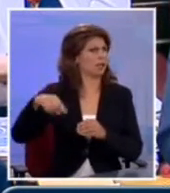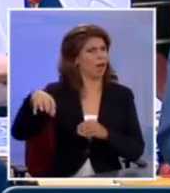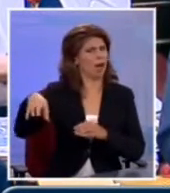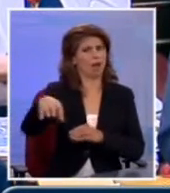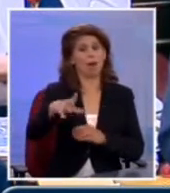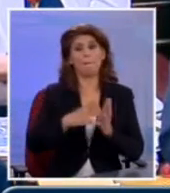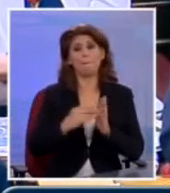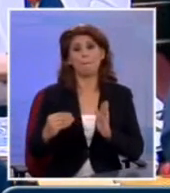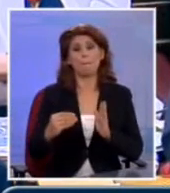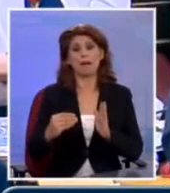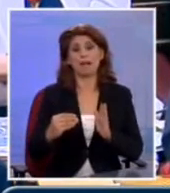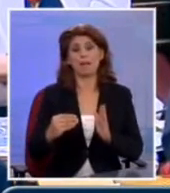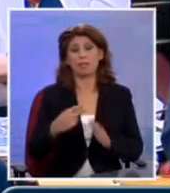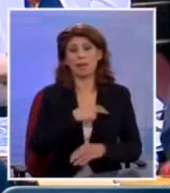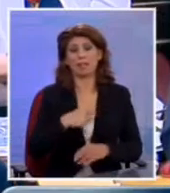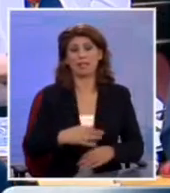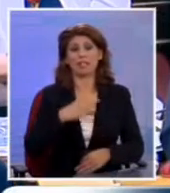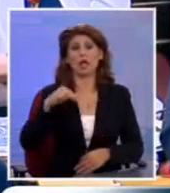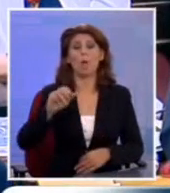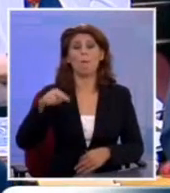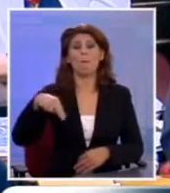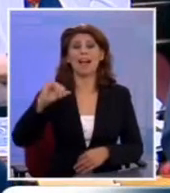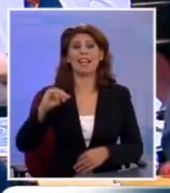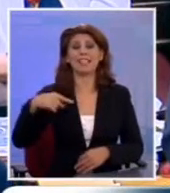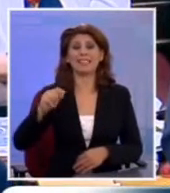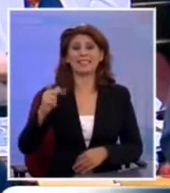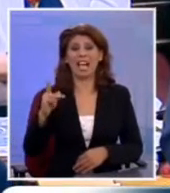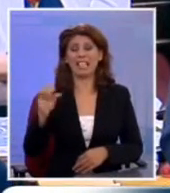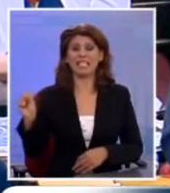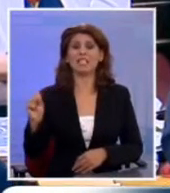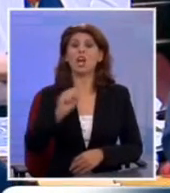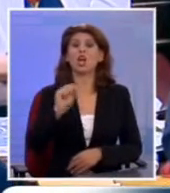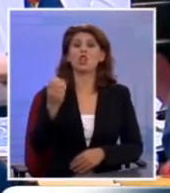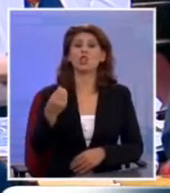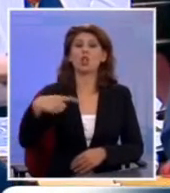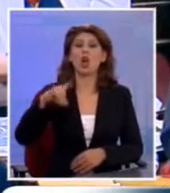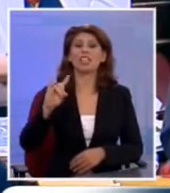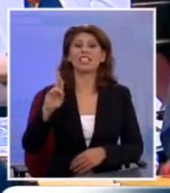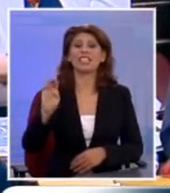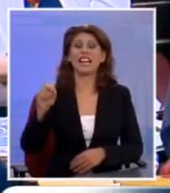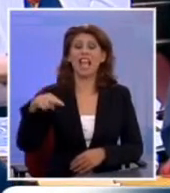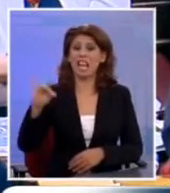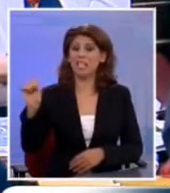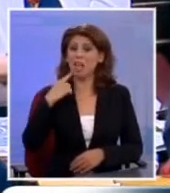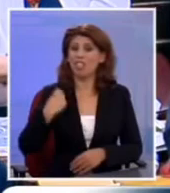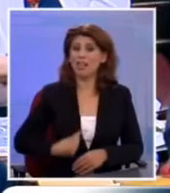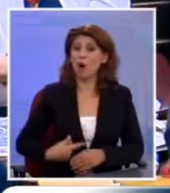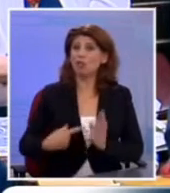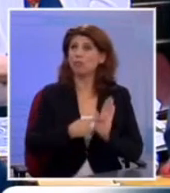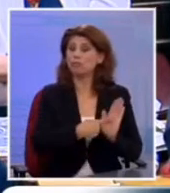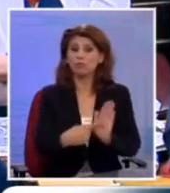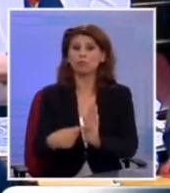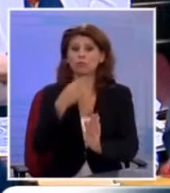όπως ο καθηγητής κ. Μανιτάκης και ο καθηγητής κ. Σωτηρέλης, υποστήριξαν δημοσίως ότι δεν προκύπτει